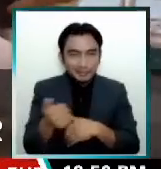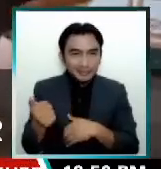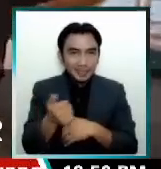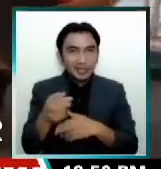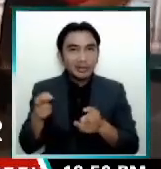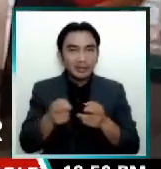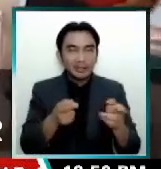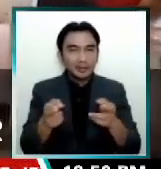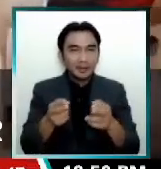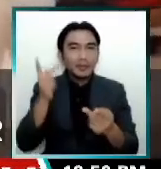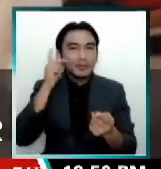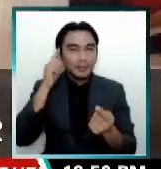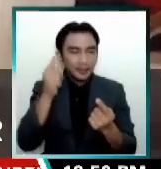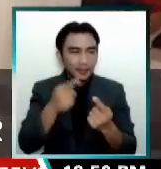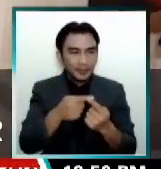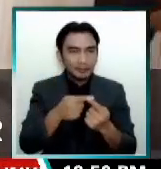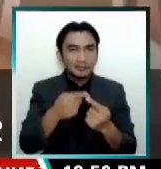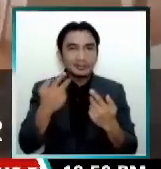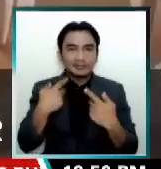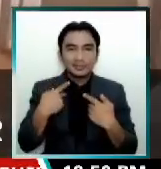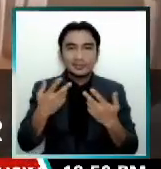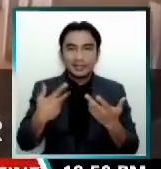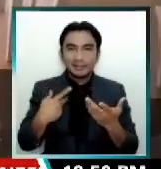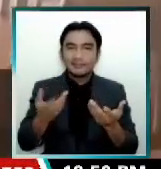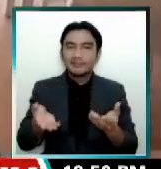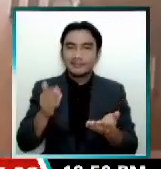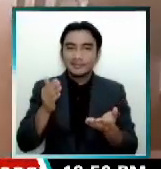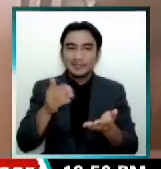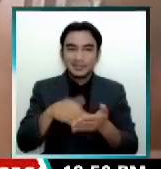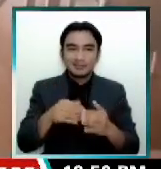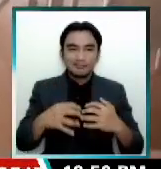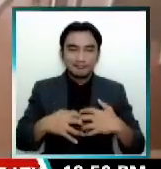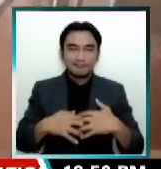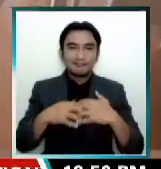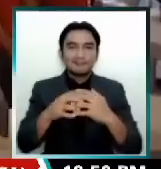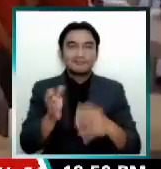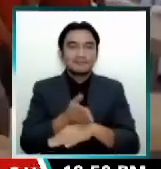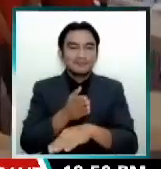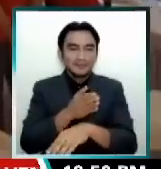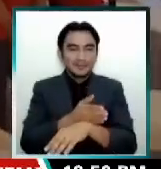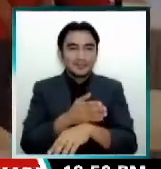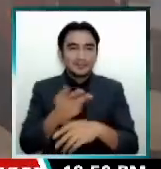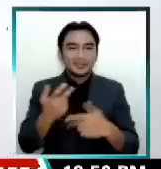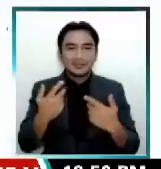aktibidad na ito na buhayin ang turismo sa Bicol River.